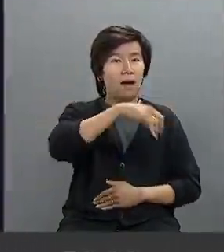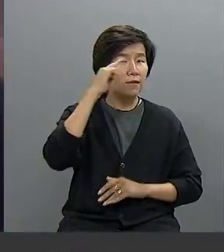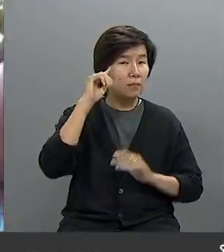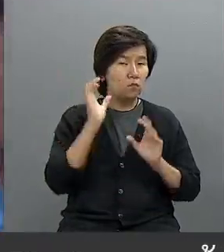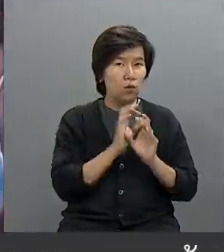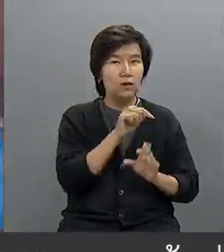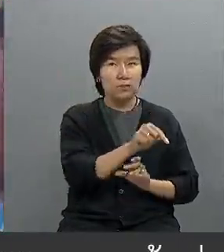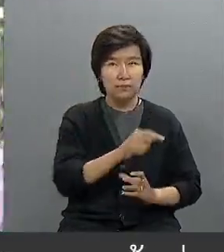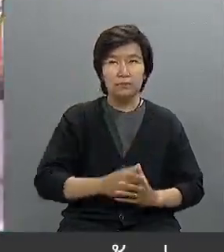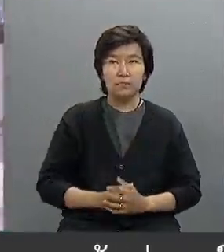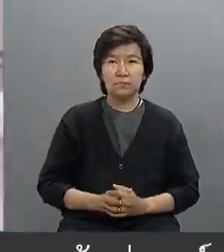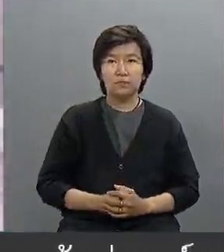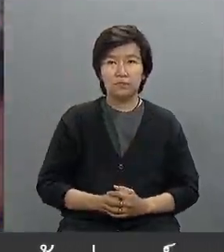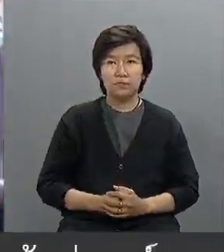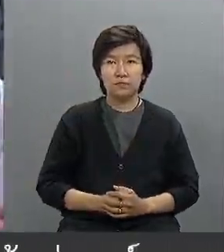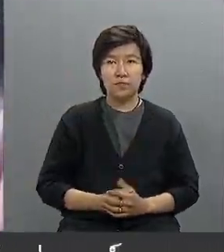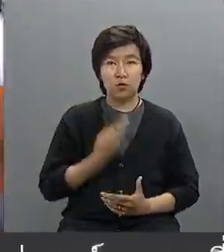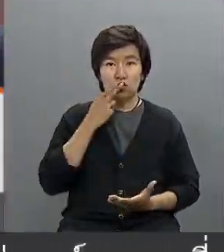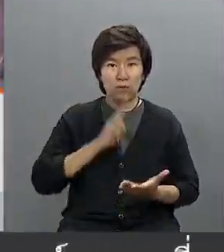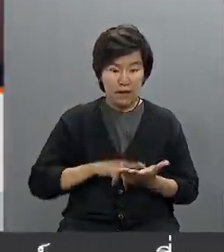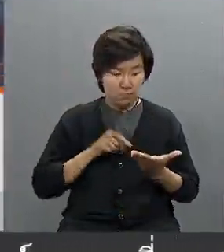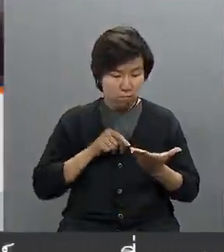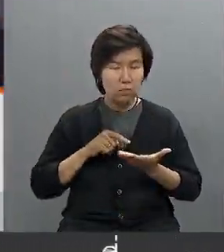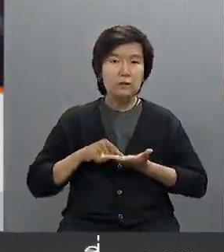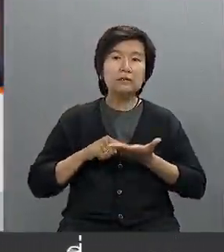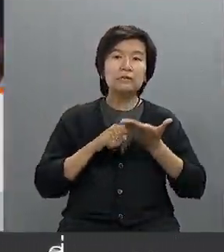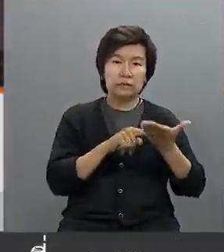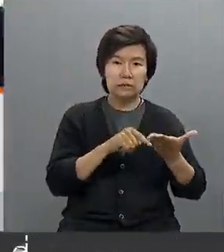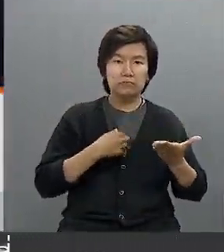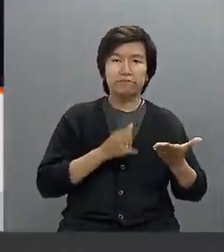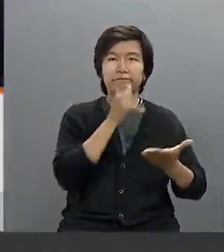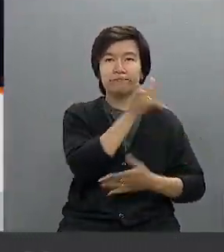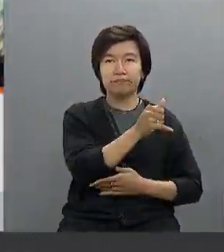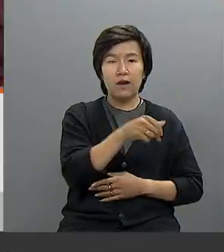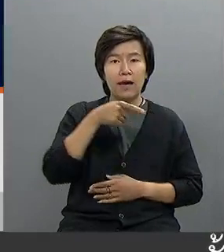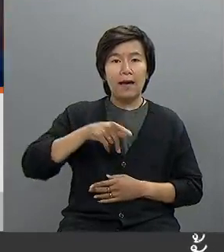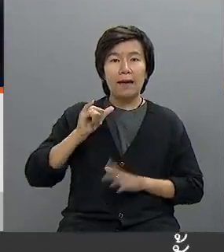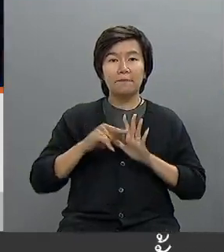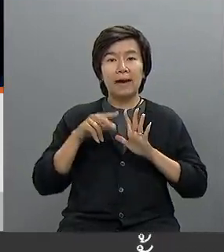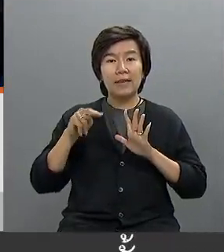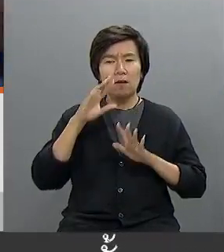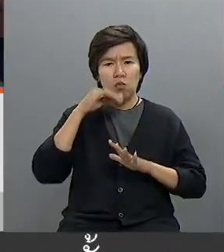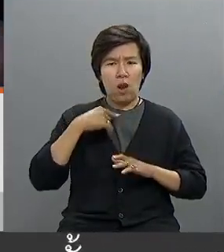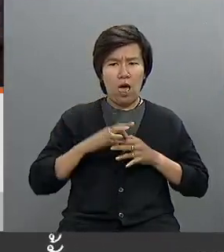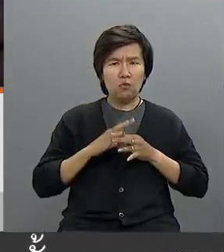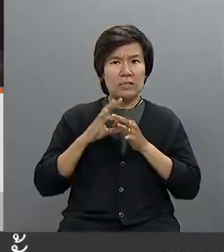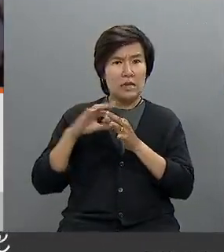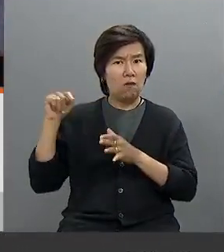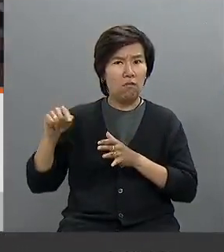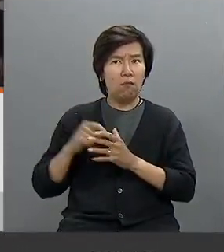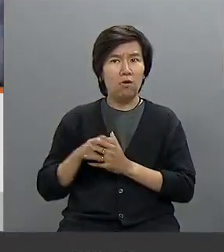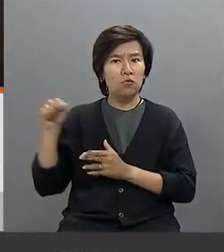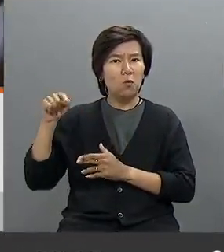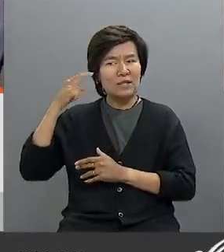ปรามตามหมายเรียกเพื่อให้ปักคำในฐานะพยานกรณีที่มีการพาดพิงว่ามีส่วนเกี่ยวข้องกับการชิ